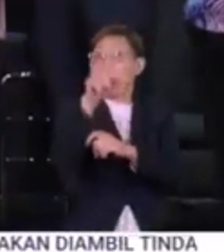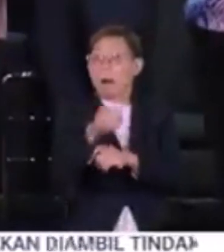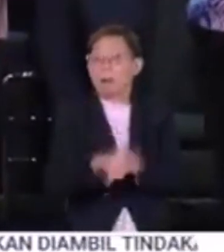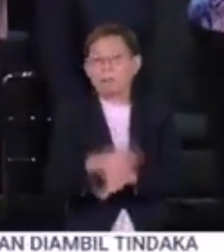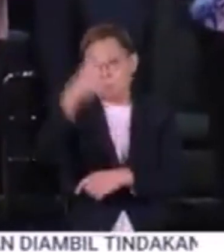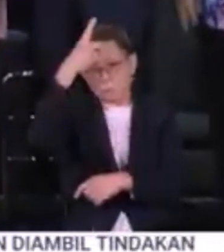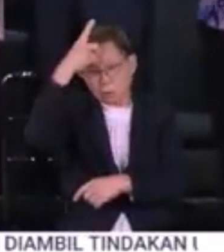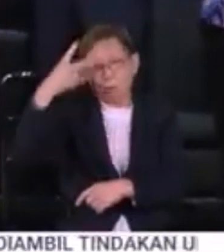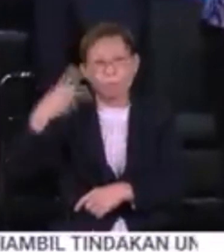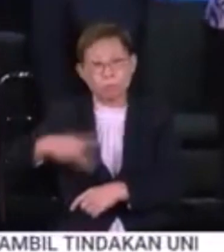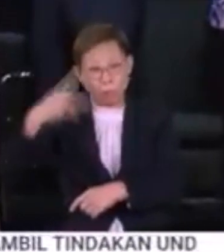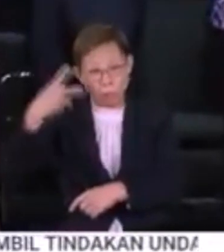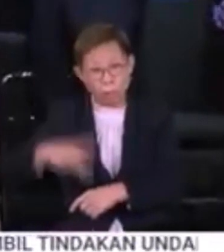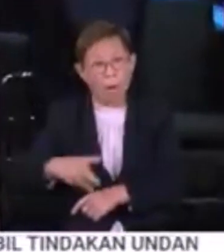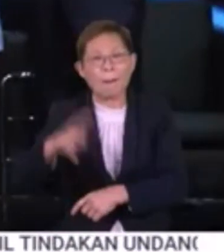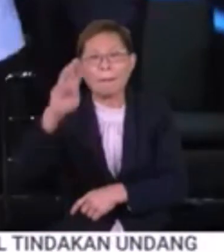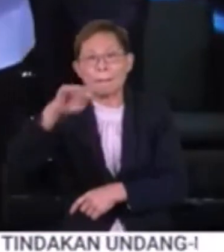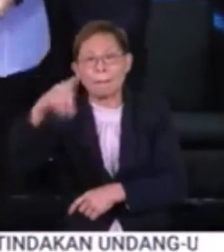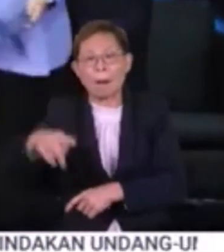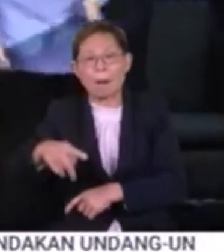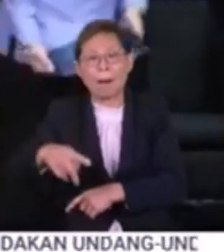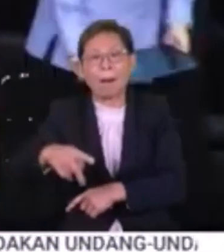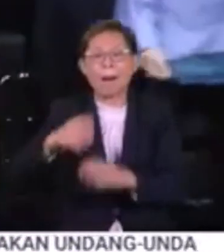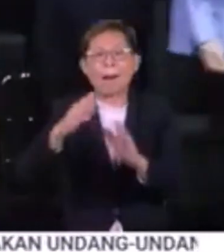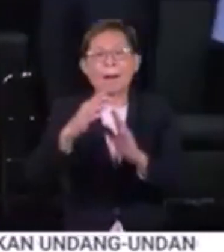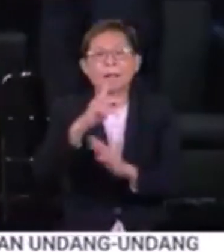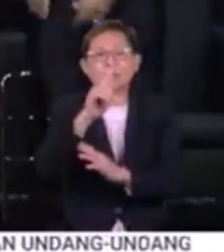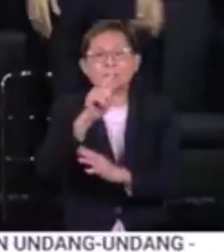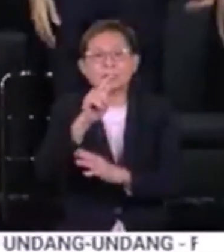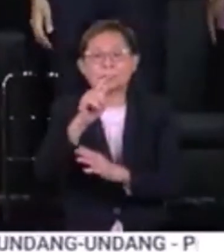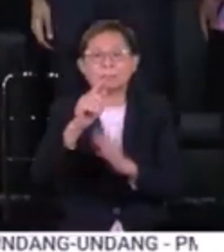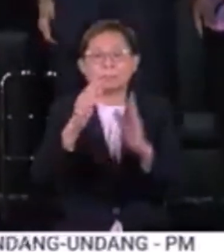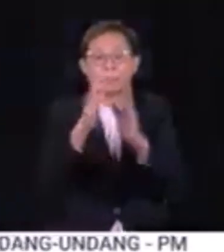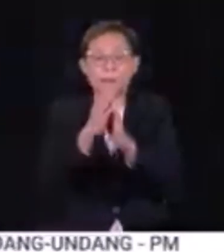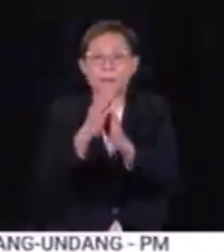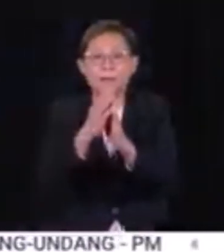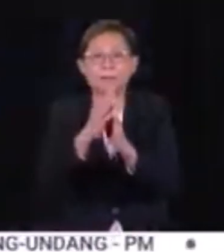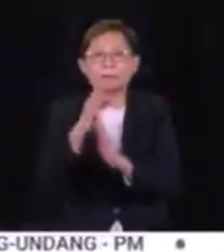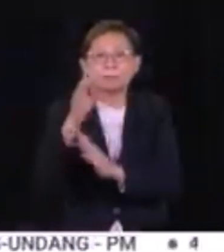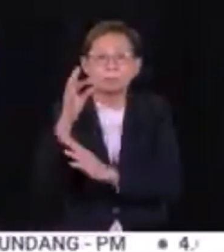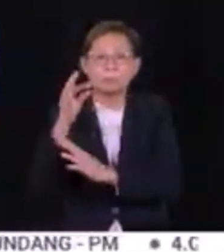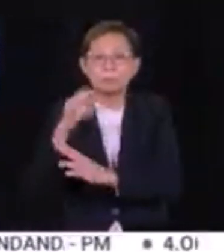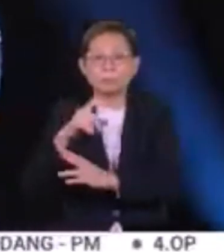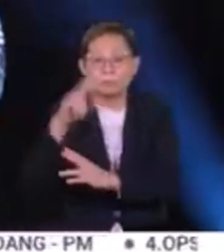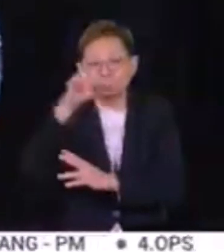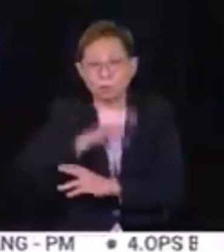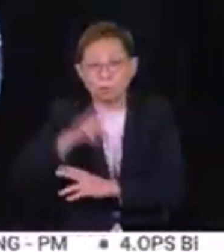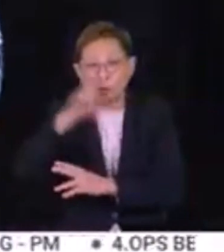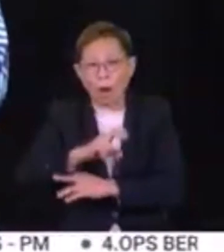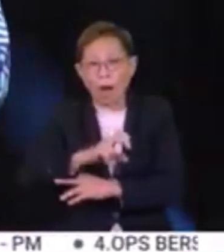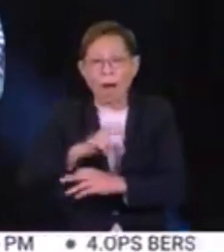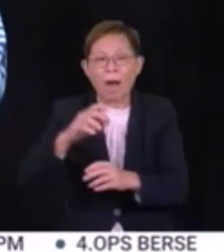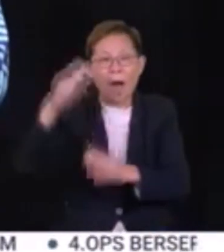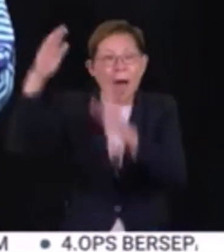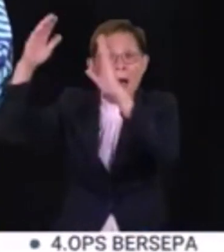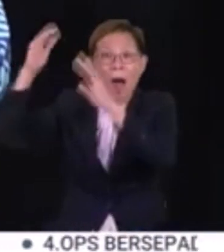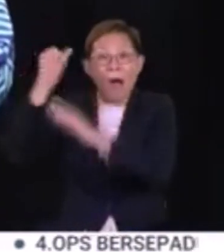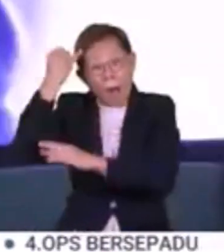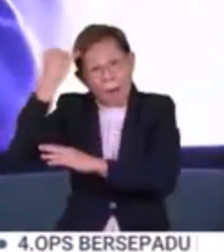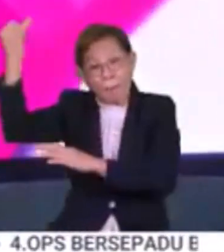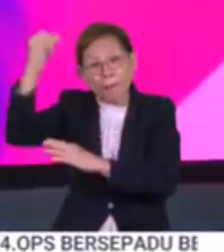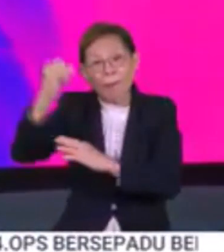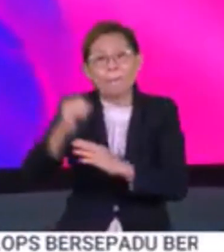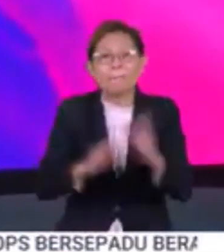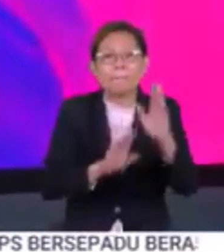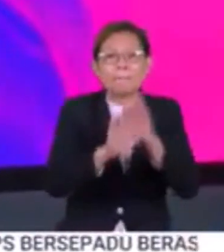Datuk Seri Dr. Wan Azizah yang juga Ahli Parlimen Bandar Tun Razak merasmikan Karnival Aspirasi Madani dan kempen Ayuh